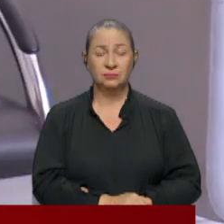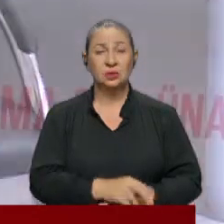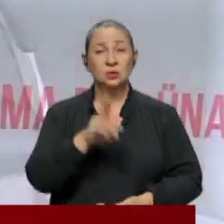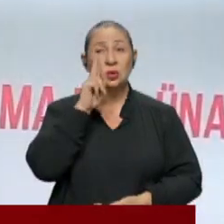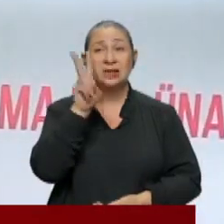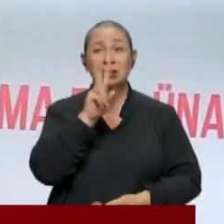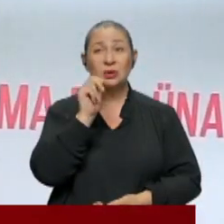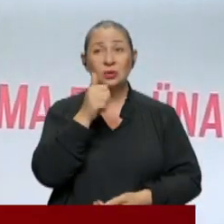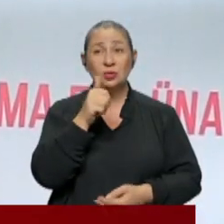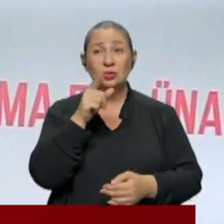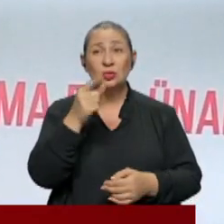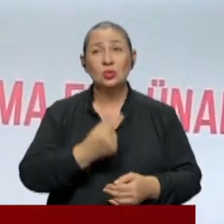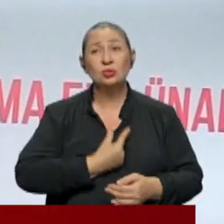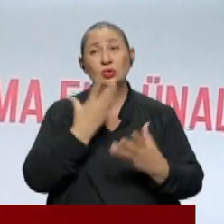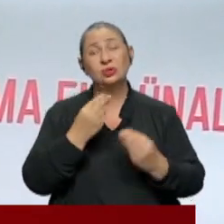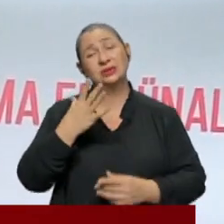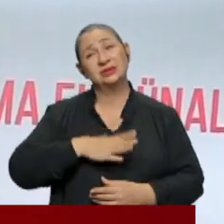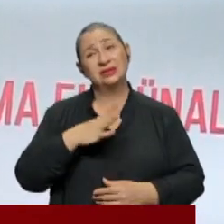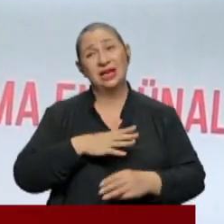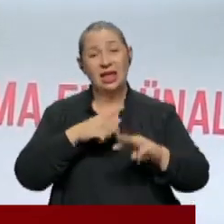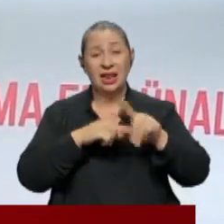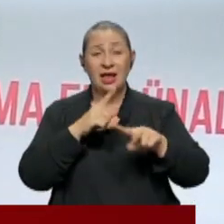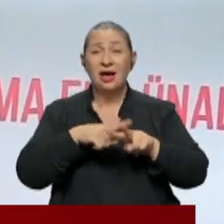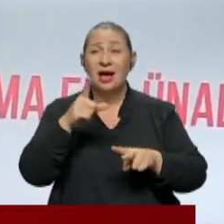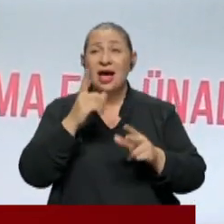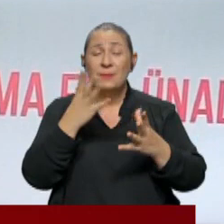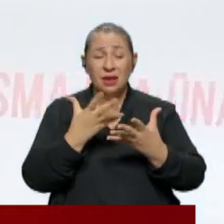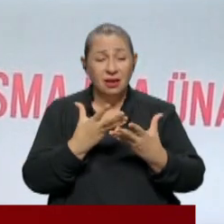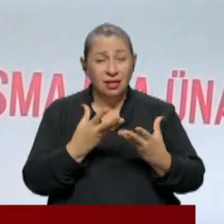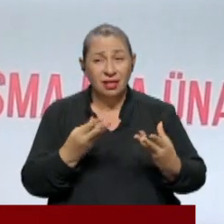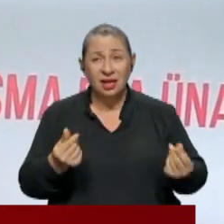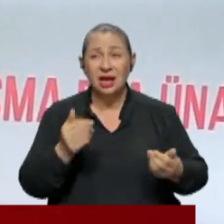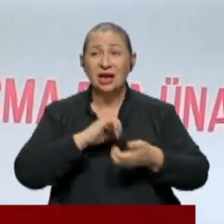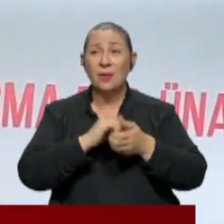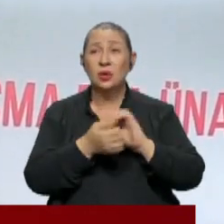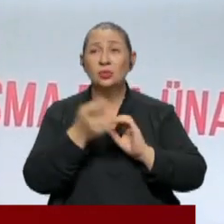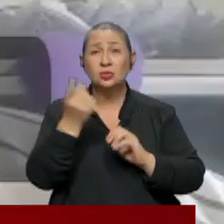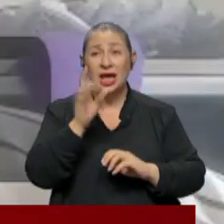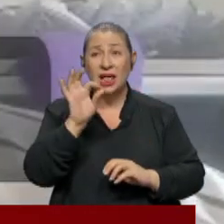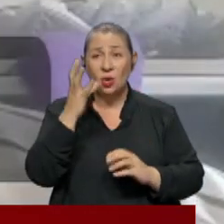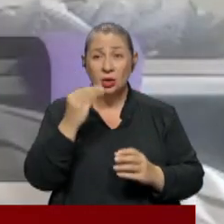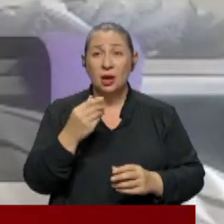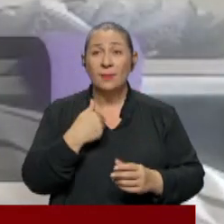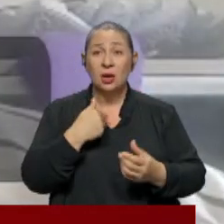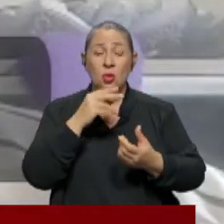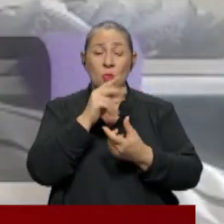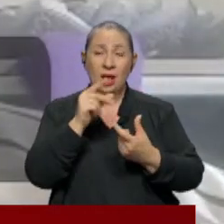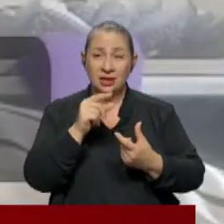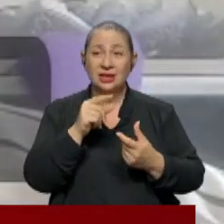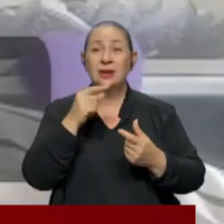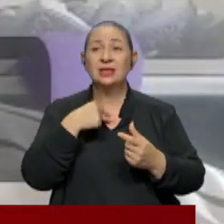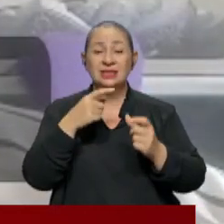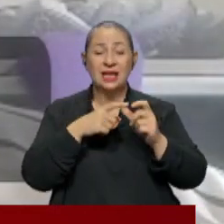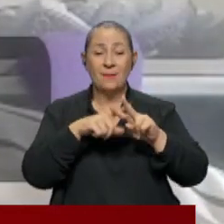Son 20 gün elamıza umut olsunlar istiyoruz elamız. Her gün elimizden kayıp gidiyor. Kampanyamız %50'ye geldi. Ben Ümran'dan, SMA tip